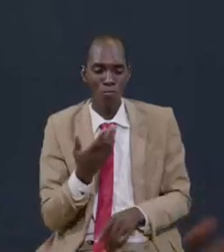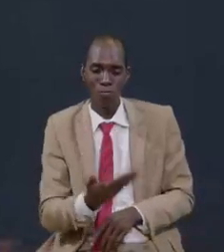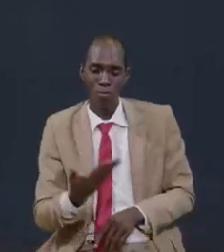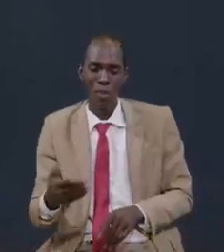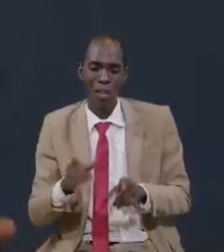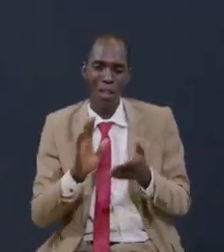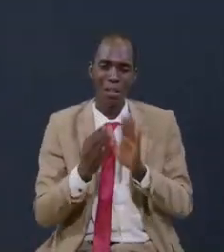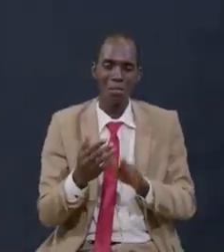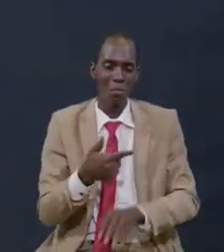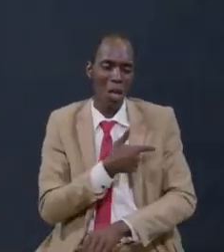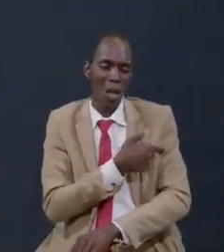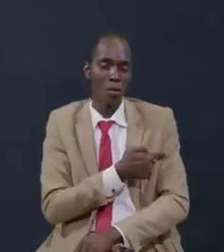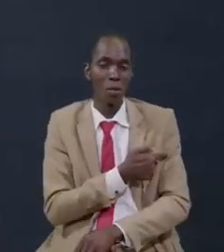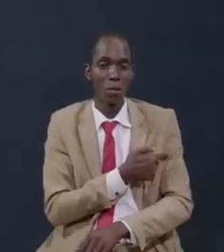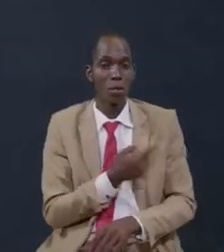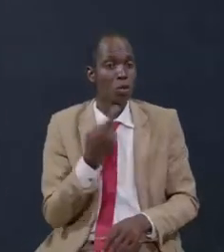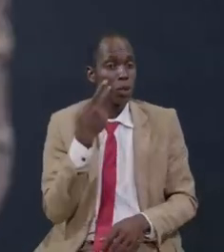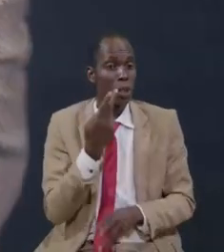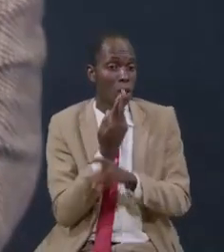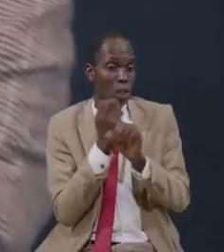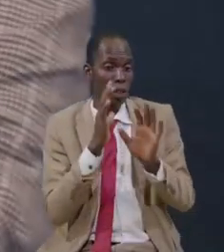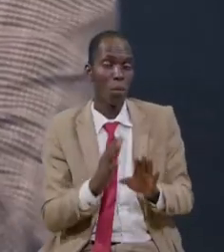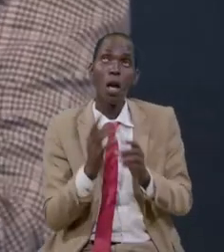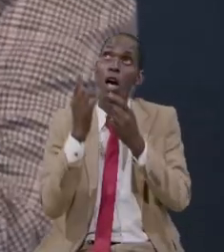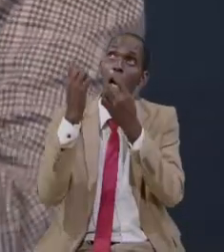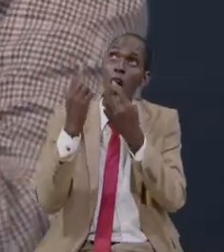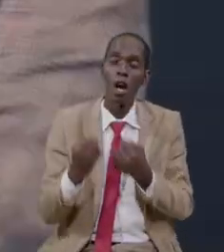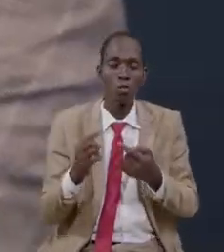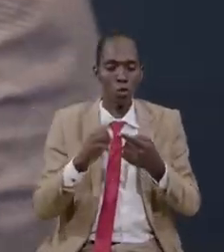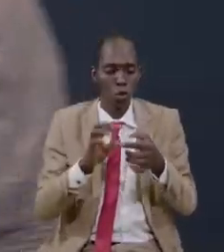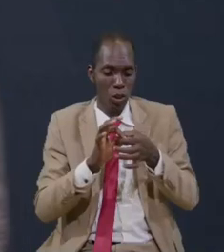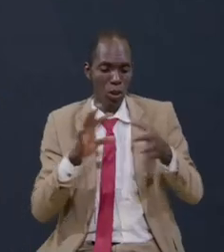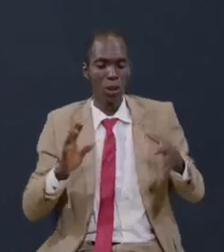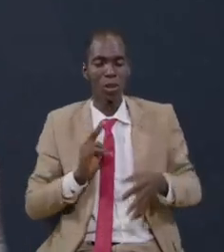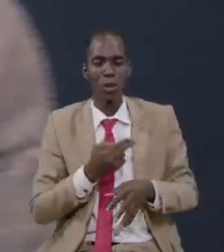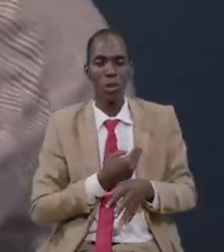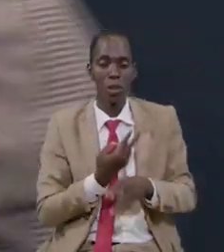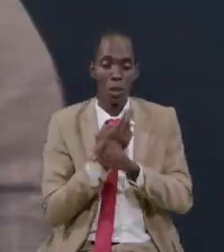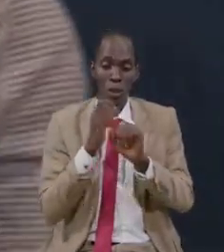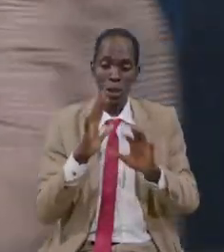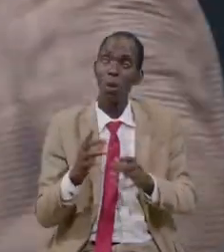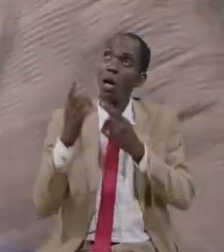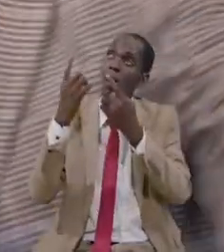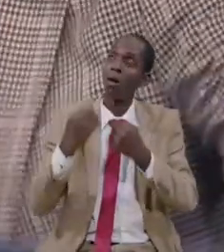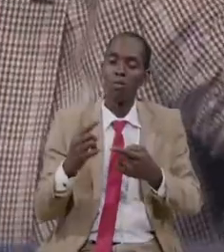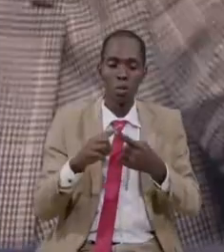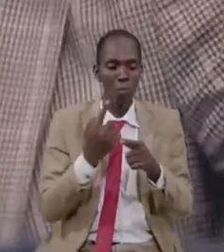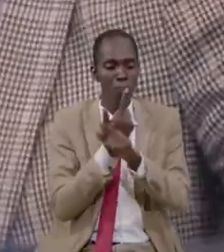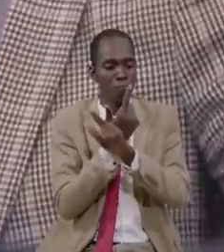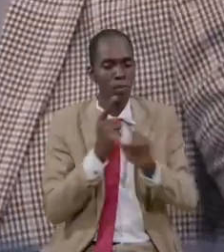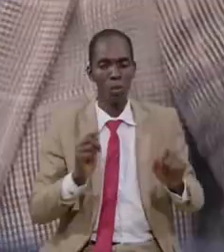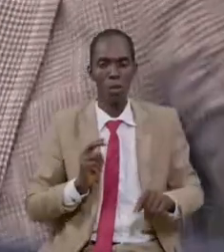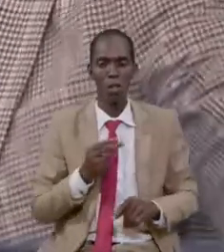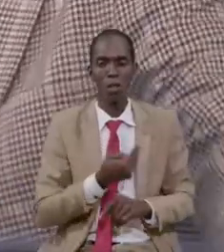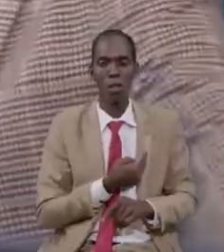rédempteur est venu nous libérer, rédempteur vient pour nous libérer, le rédempteur, il